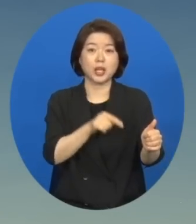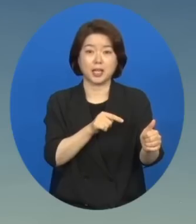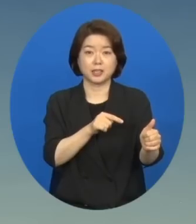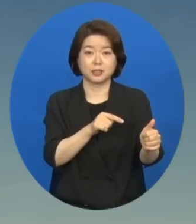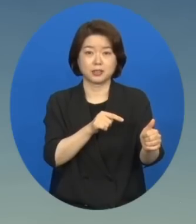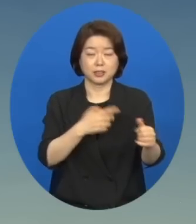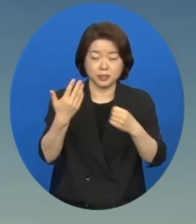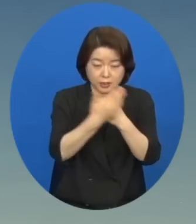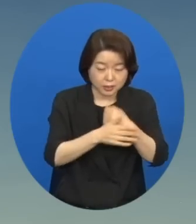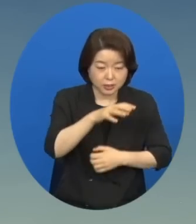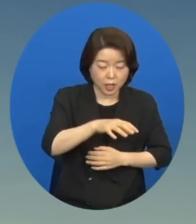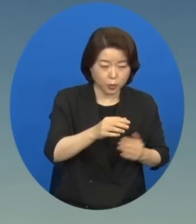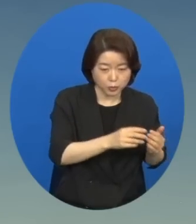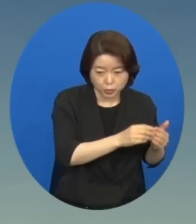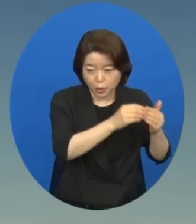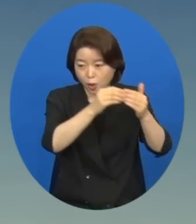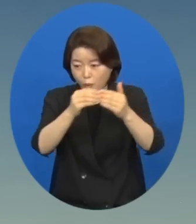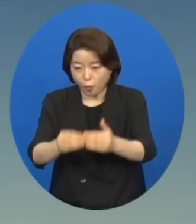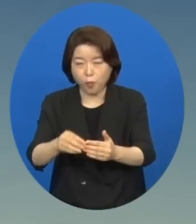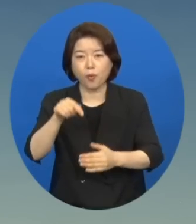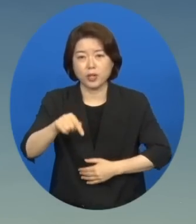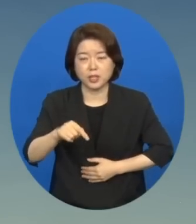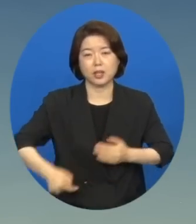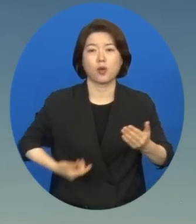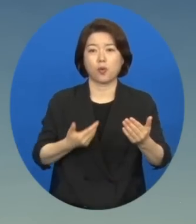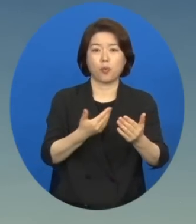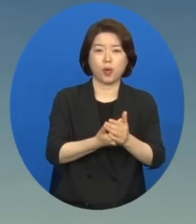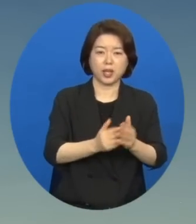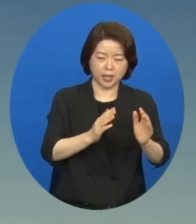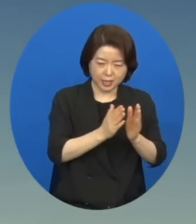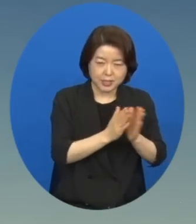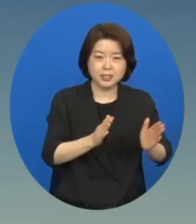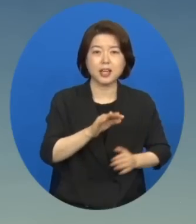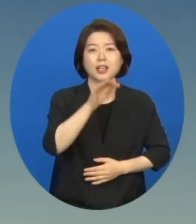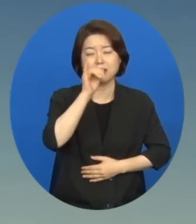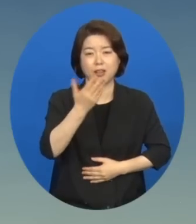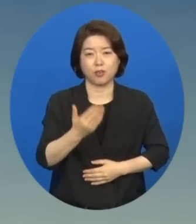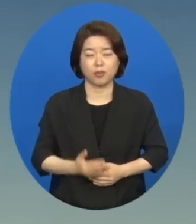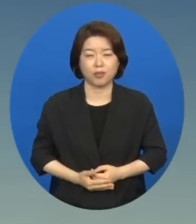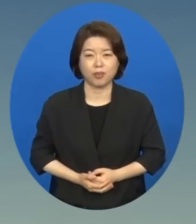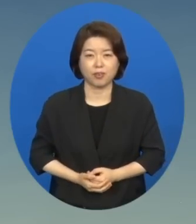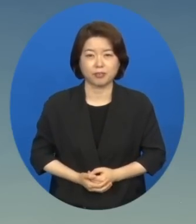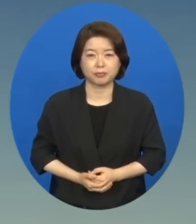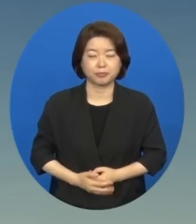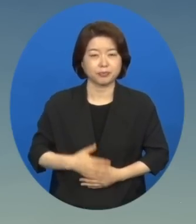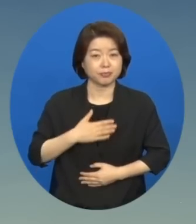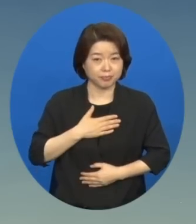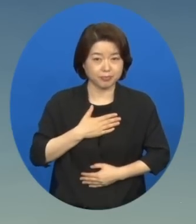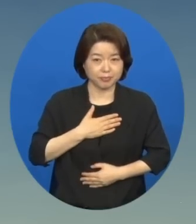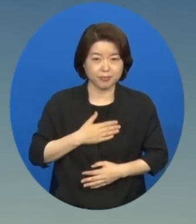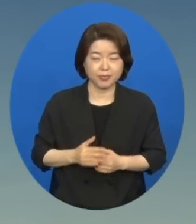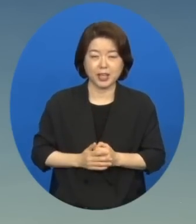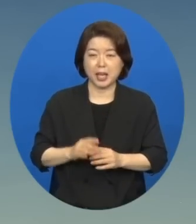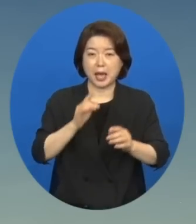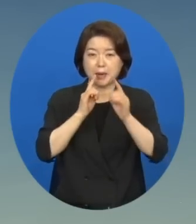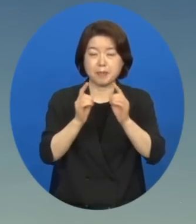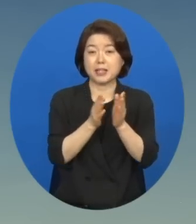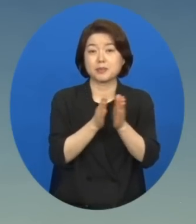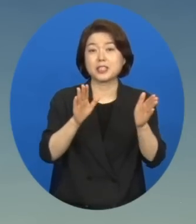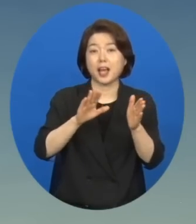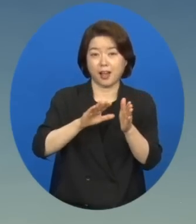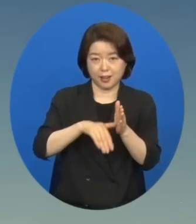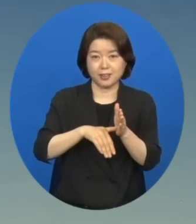그 은혜의 자리로 나아가게 하는 것이 회개인 것입니다. 제가 말씀을